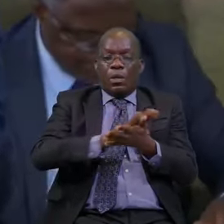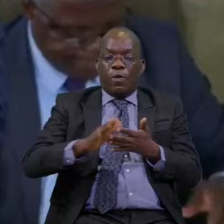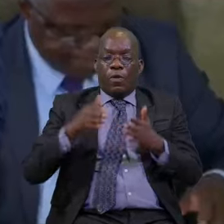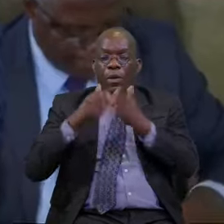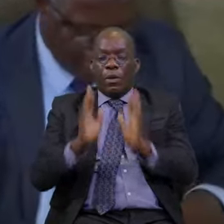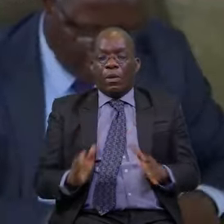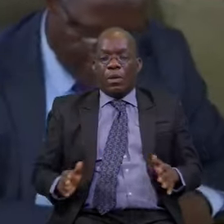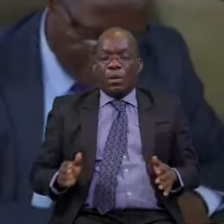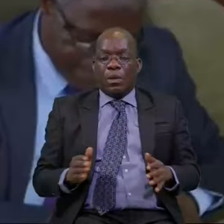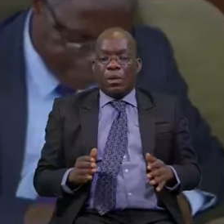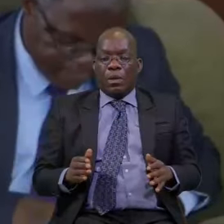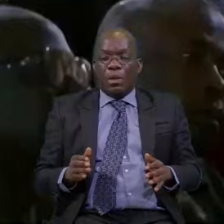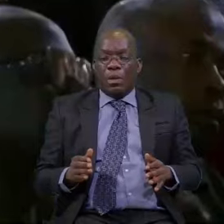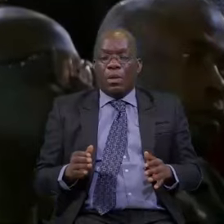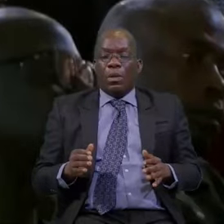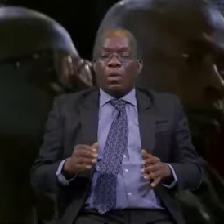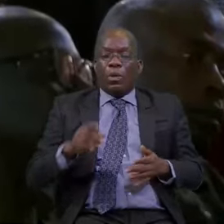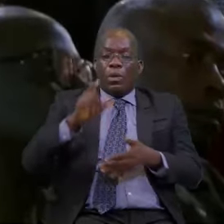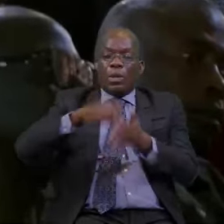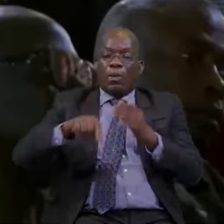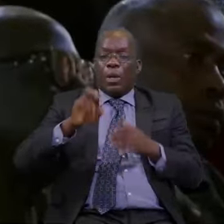d'un dirigeant sanctifié.